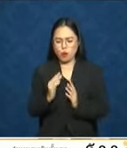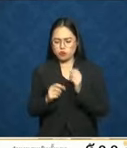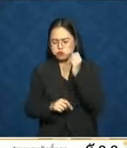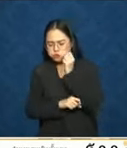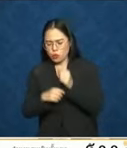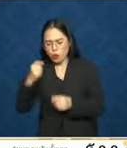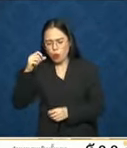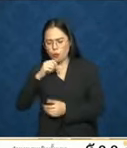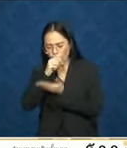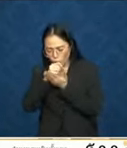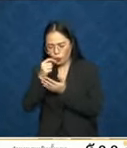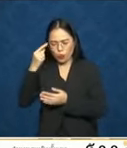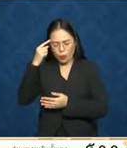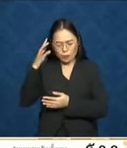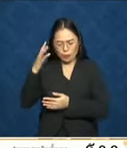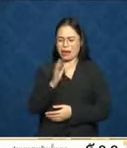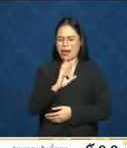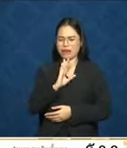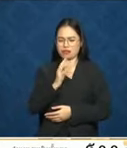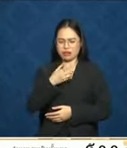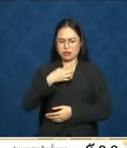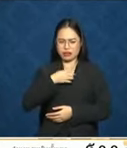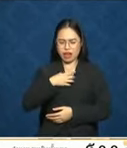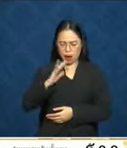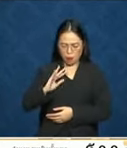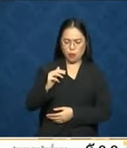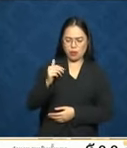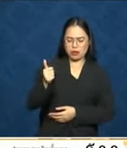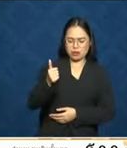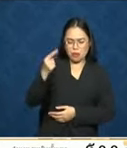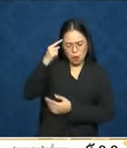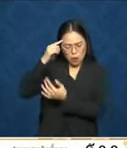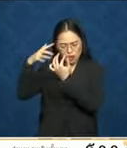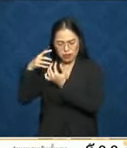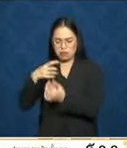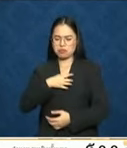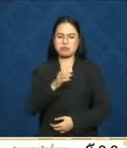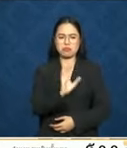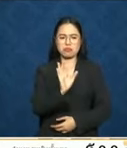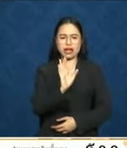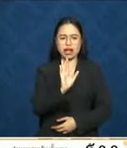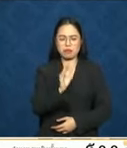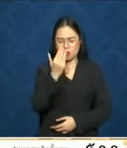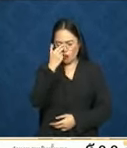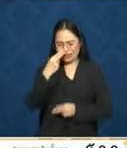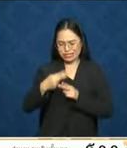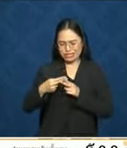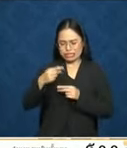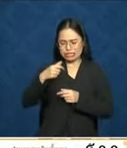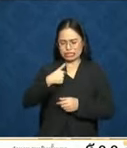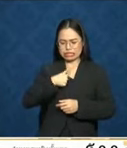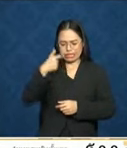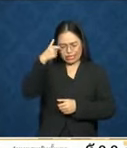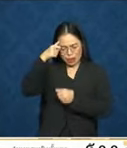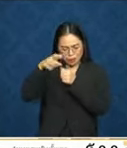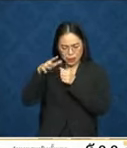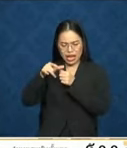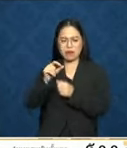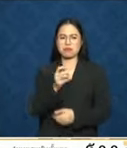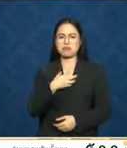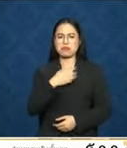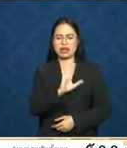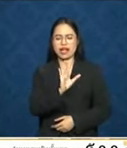ลอดไปและคงไม่มีใครครับที่อยากจะเป็นผู้ป่วยจิตเวชที่แม้แต่กระทั่งจะจำตัวเองก็ยังจำไม่ได้ว่าตัวเองเคยเป็นใคร